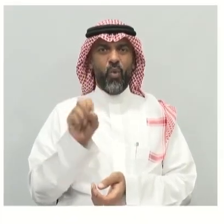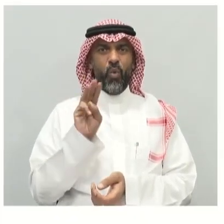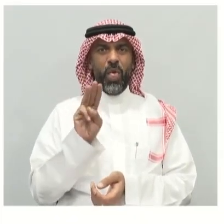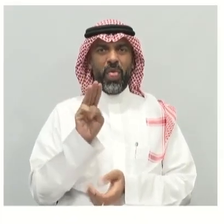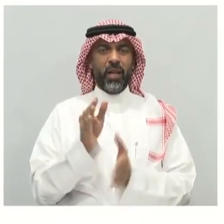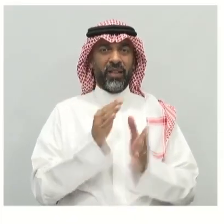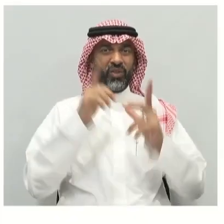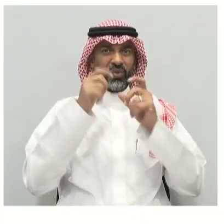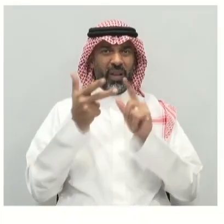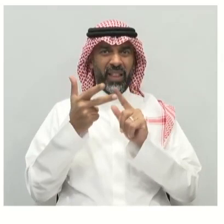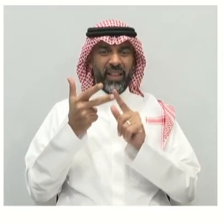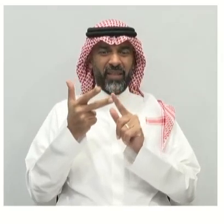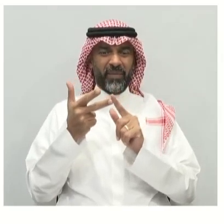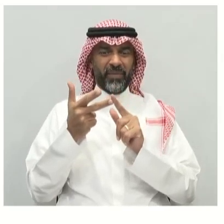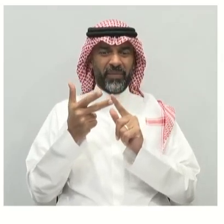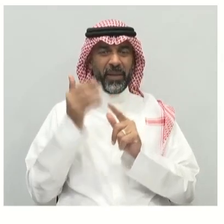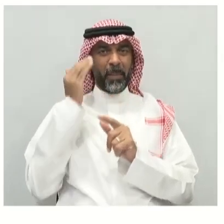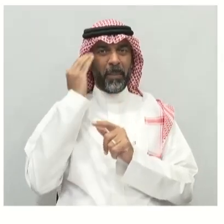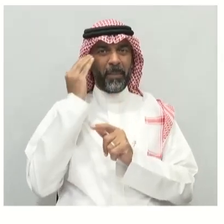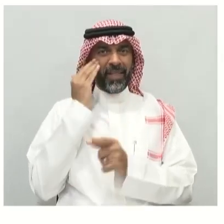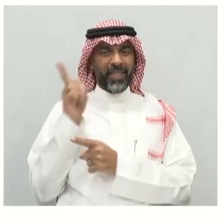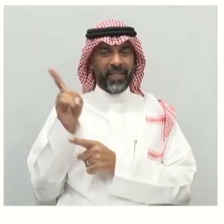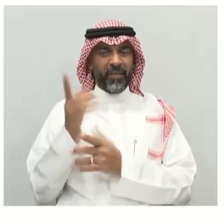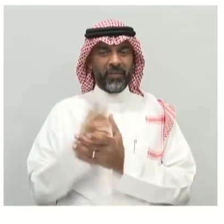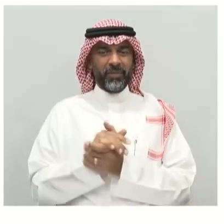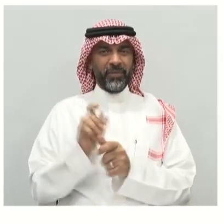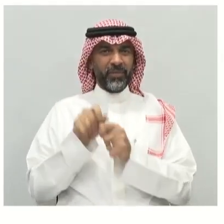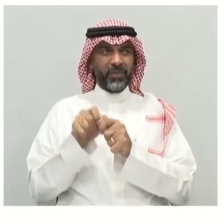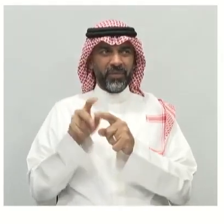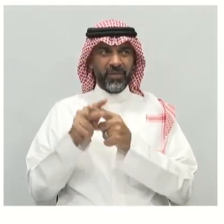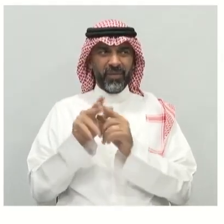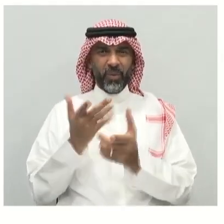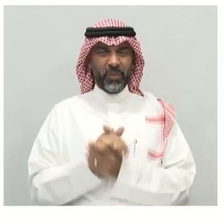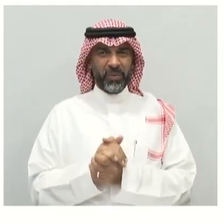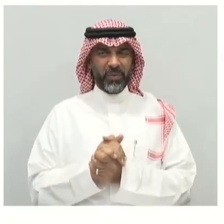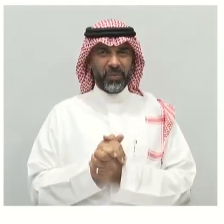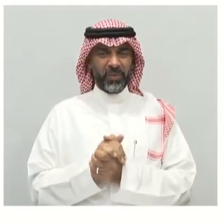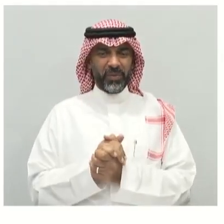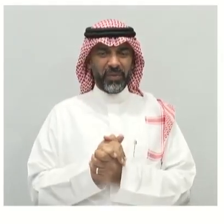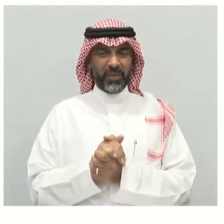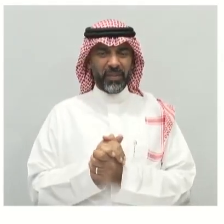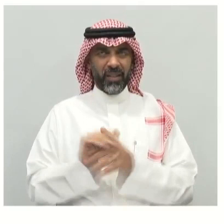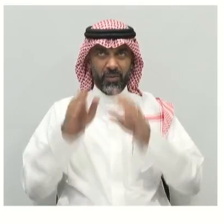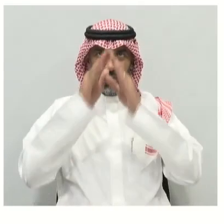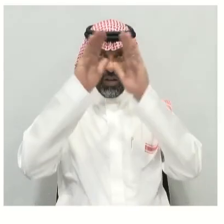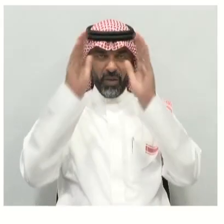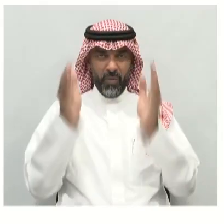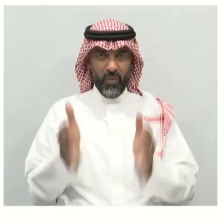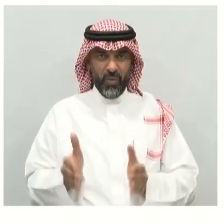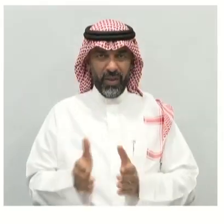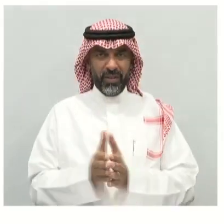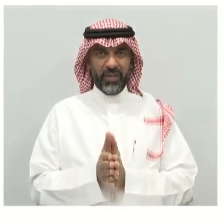اللي بعدها عندنا البنات هنا اي سووا مزين سووا عندهم نموذج